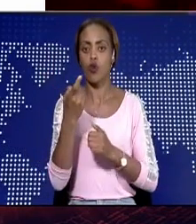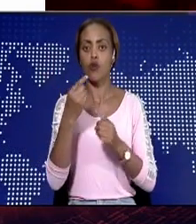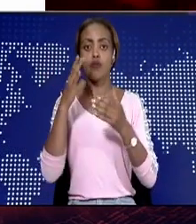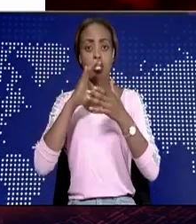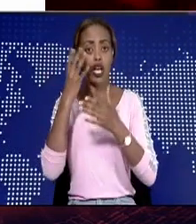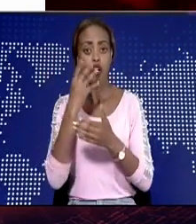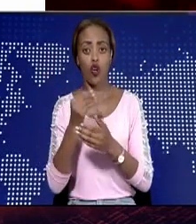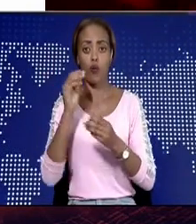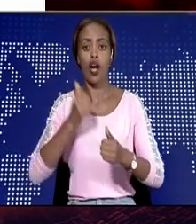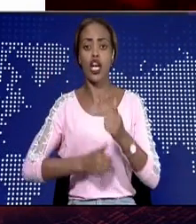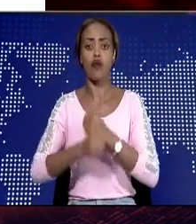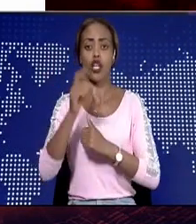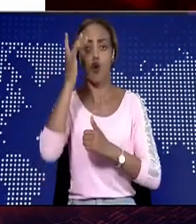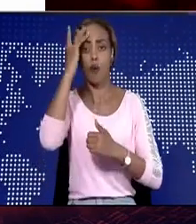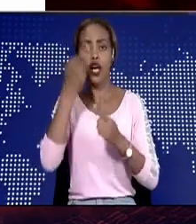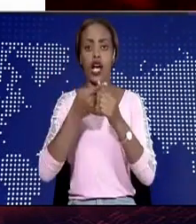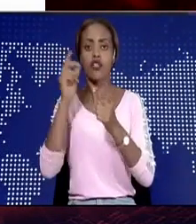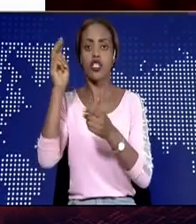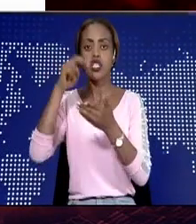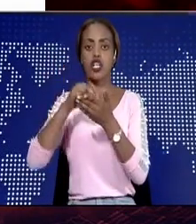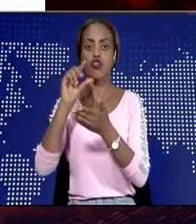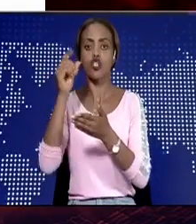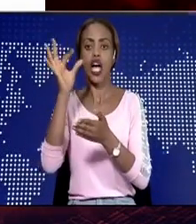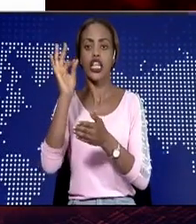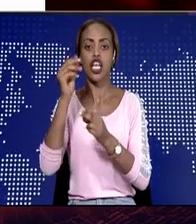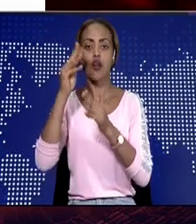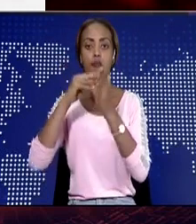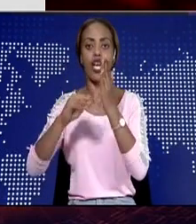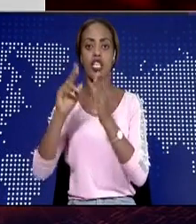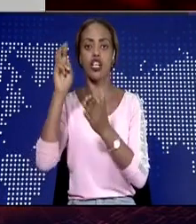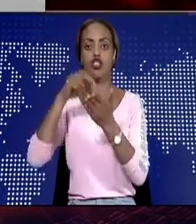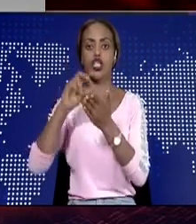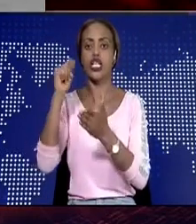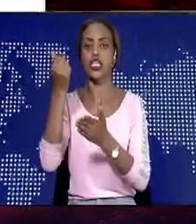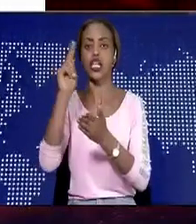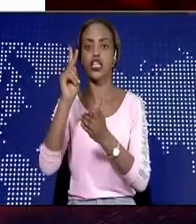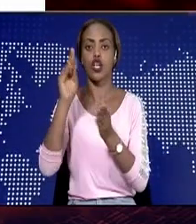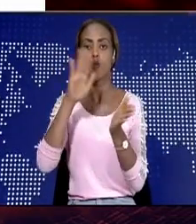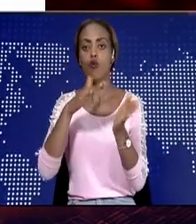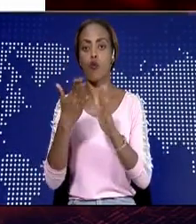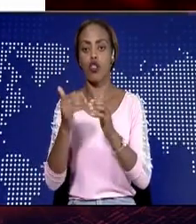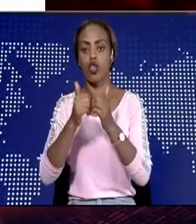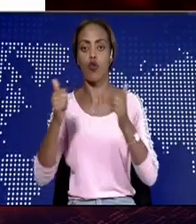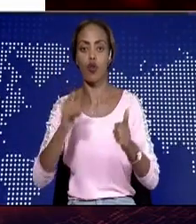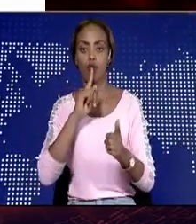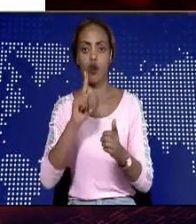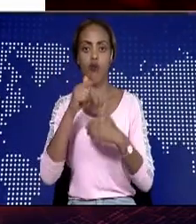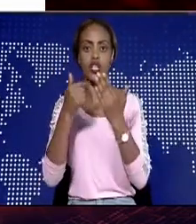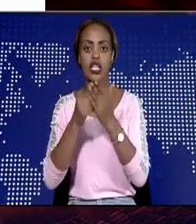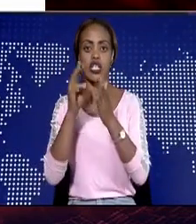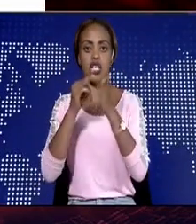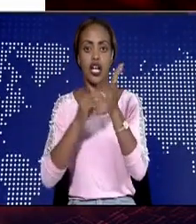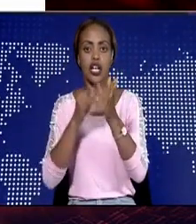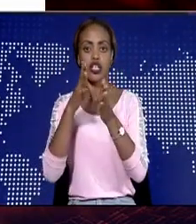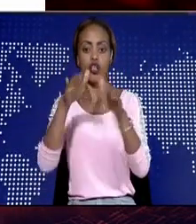بزحدر مهان دبتها وحمام كاب زعلم عسران تشعنتن ميازيا خلت تشحن عصر تخلتنا أم تمرات بوموت فلم يوم سنة سرعات كأبرم